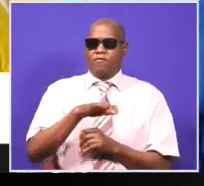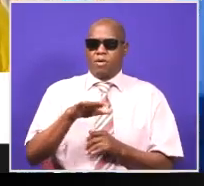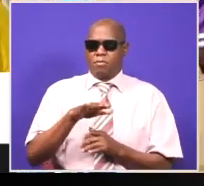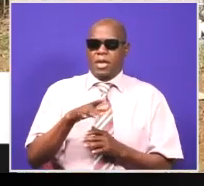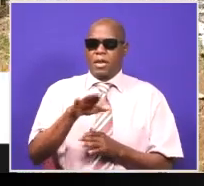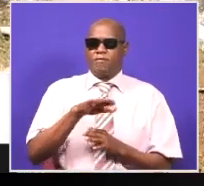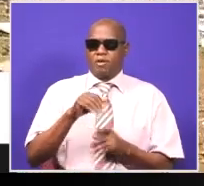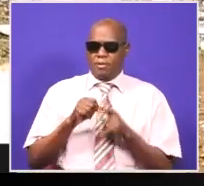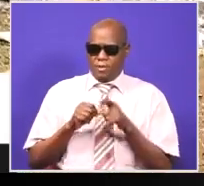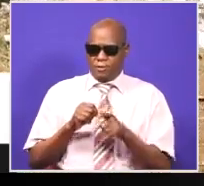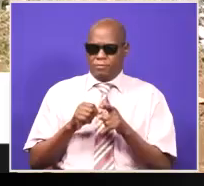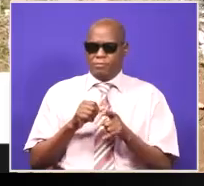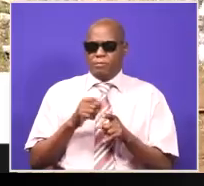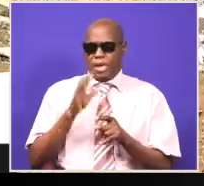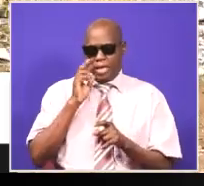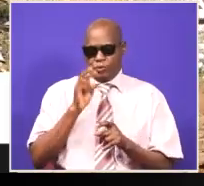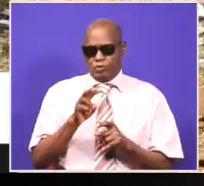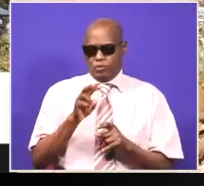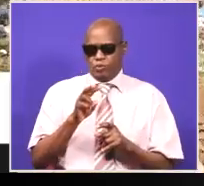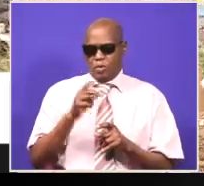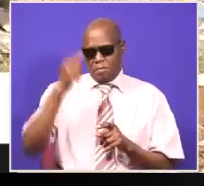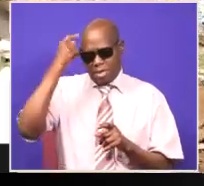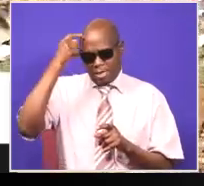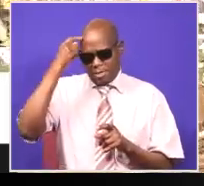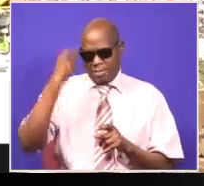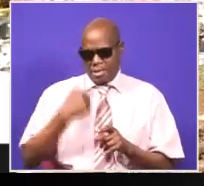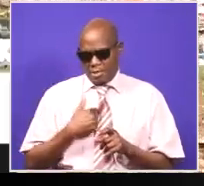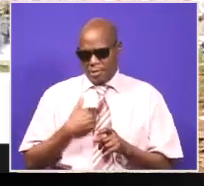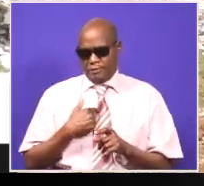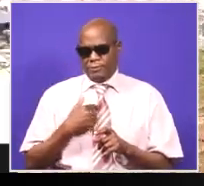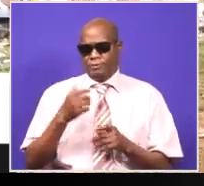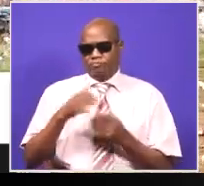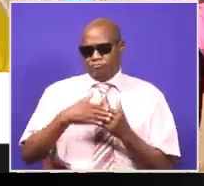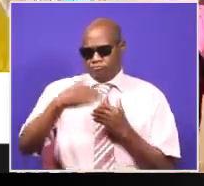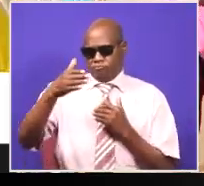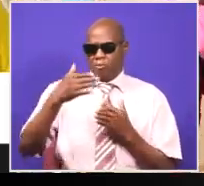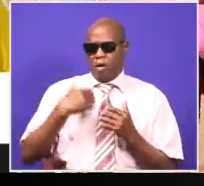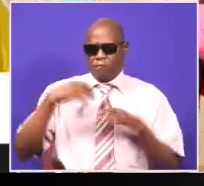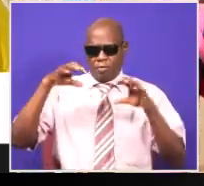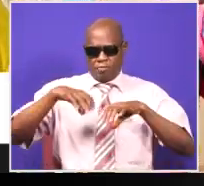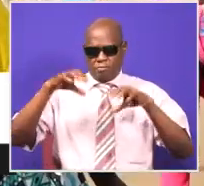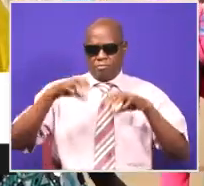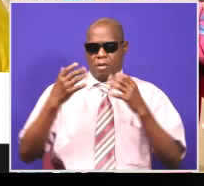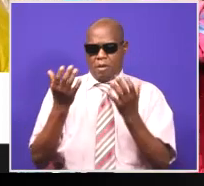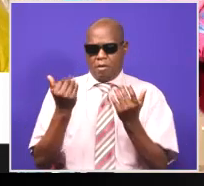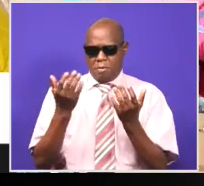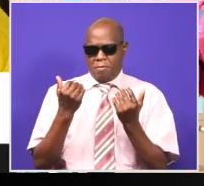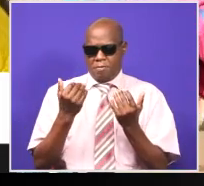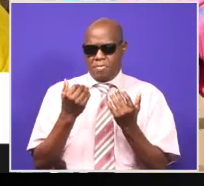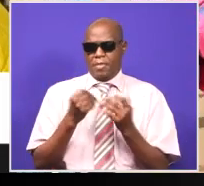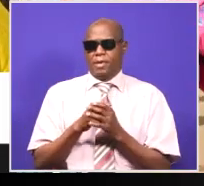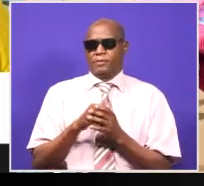Environment nilionelea kwa mind yangu ya kwamba huko mbele tuko na mvua yenye itakuja ya